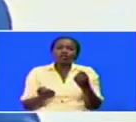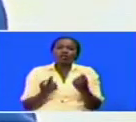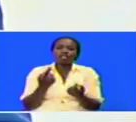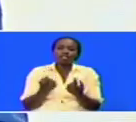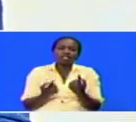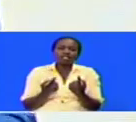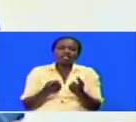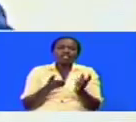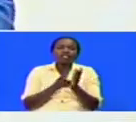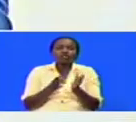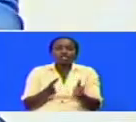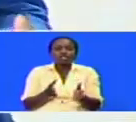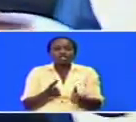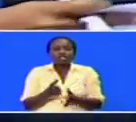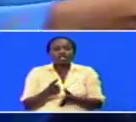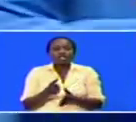naye